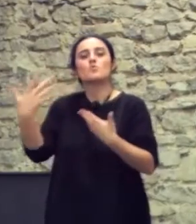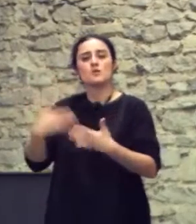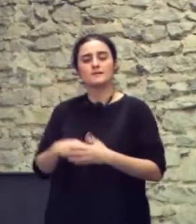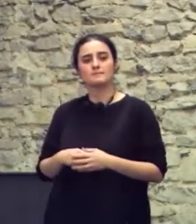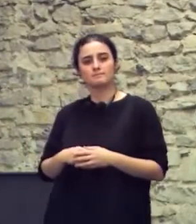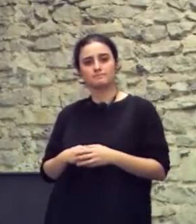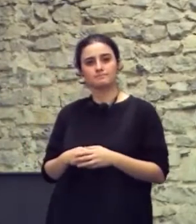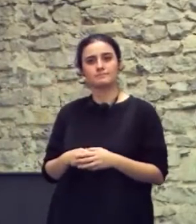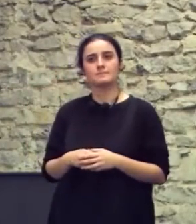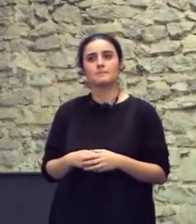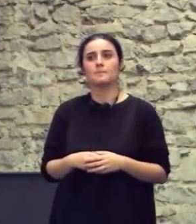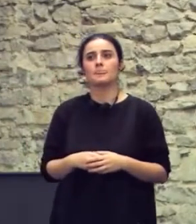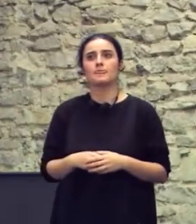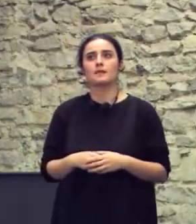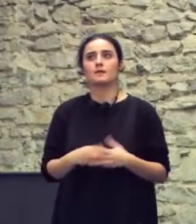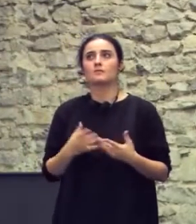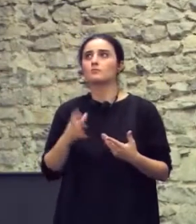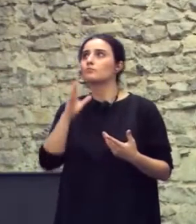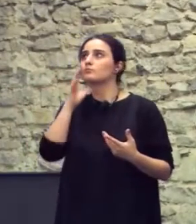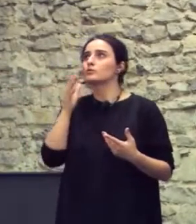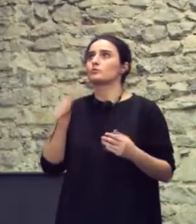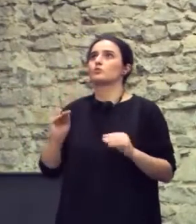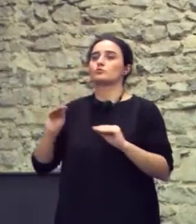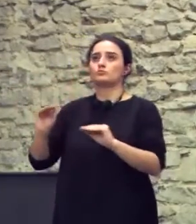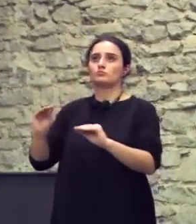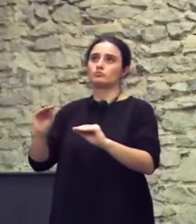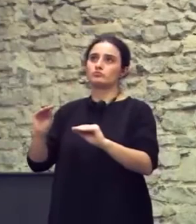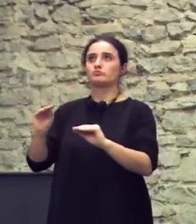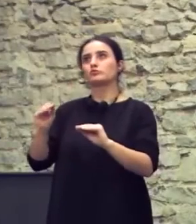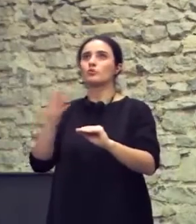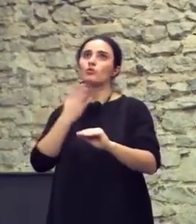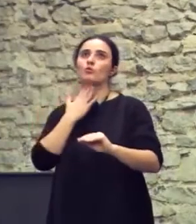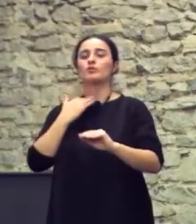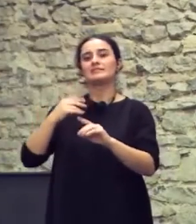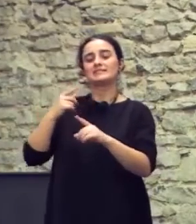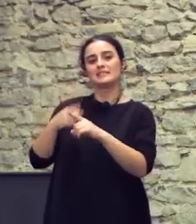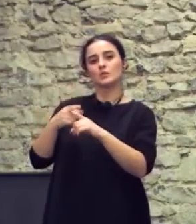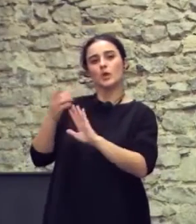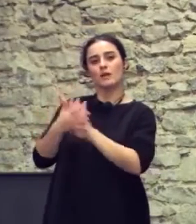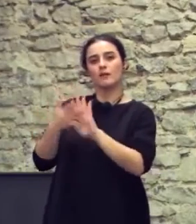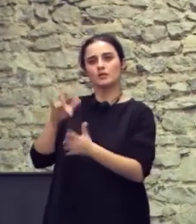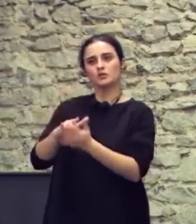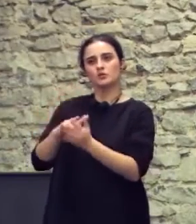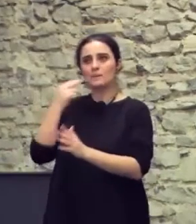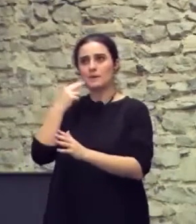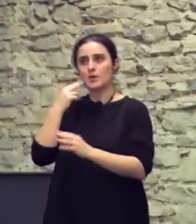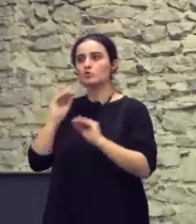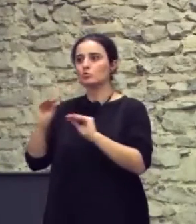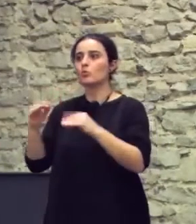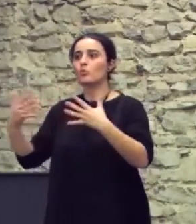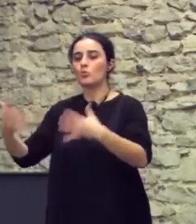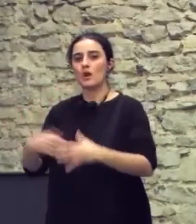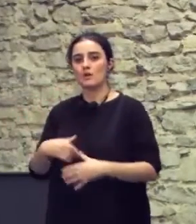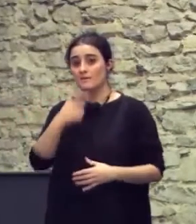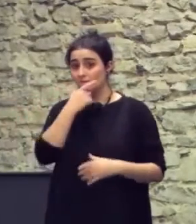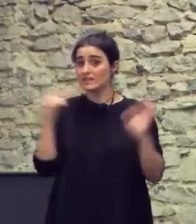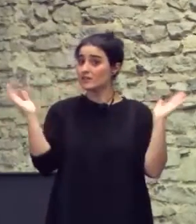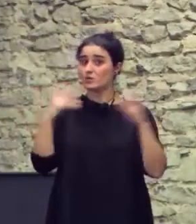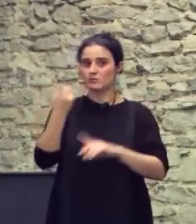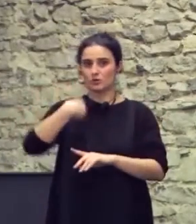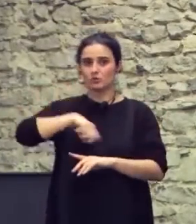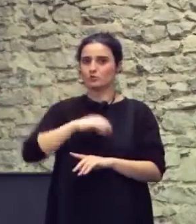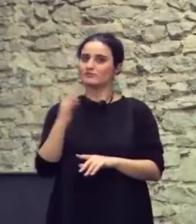bizitza edo beraien joera sexualaren inguruan hitz egiteko. Pues ez dela erresa, baina nola sortu behar